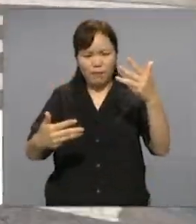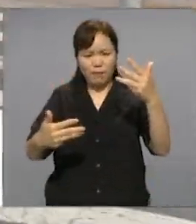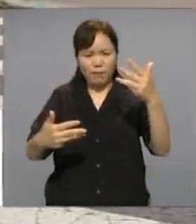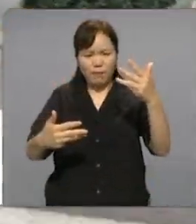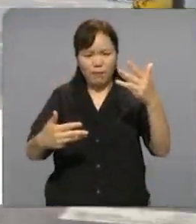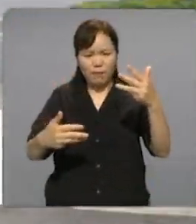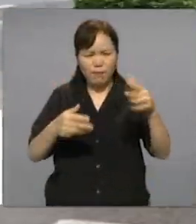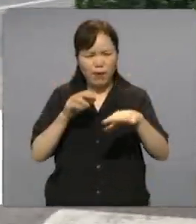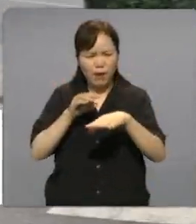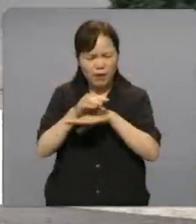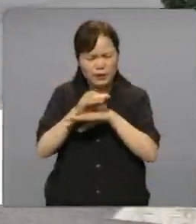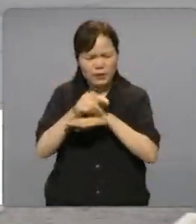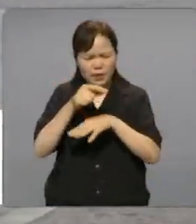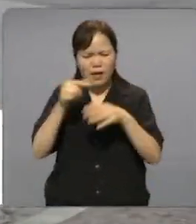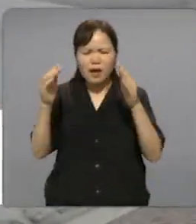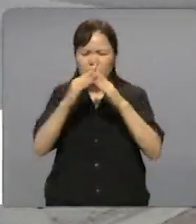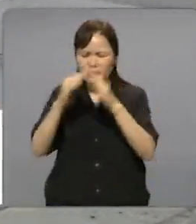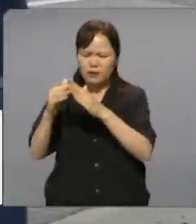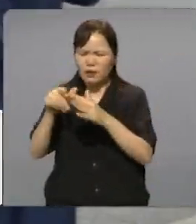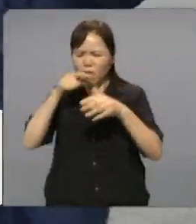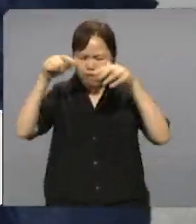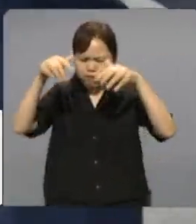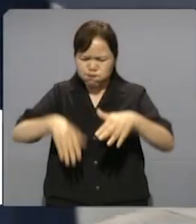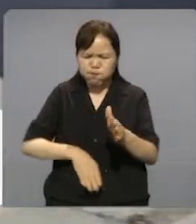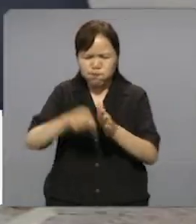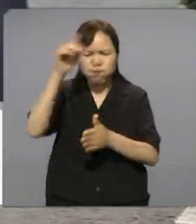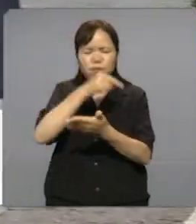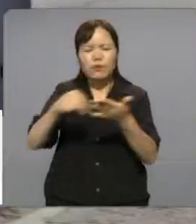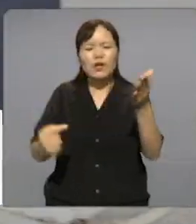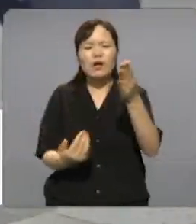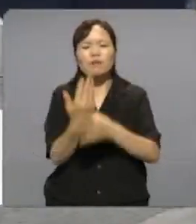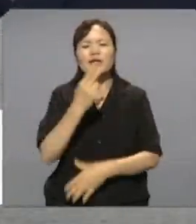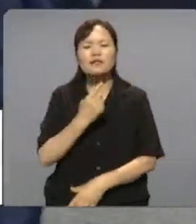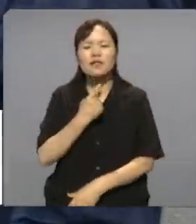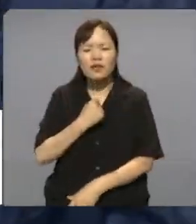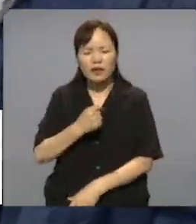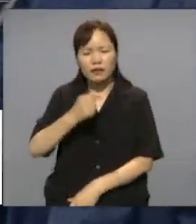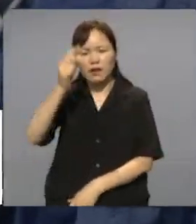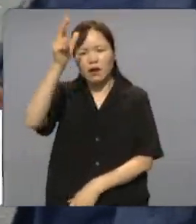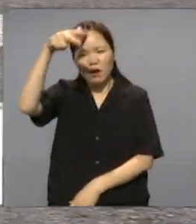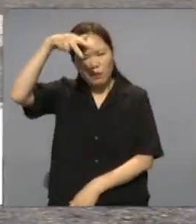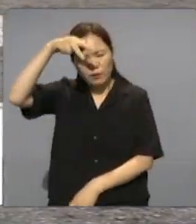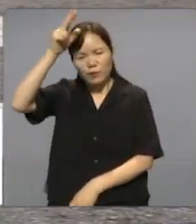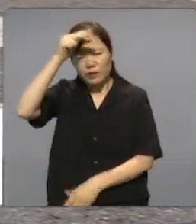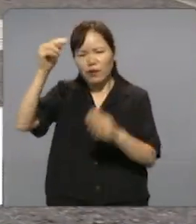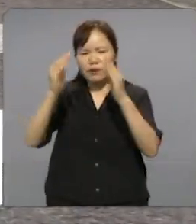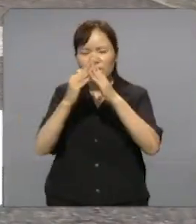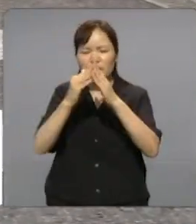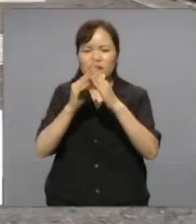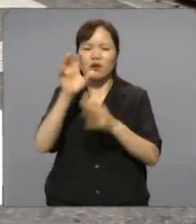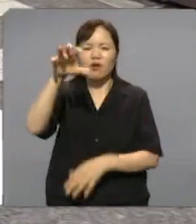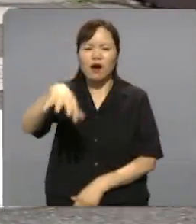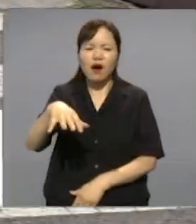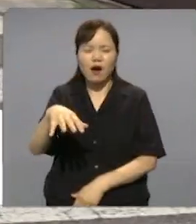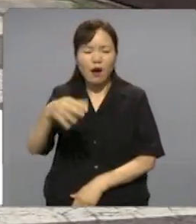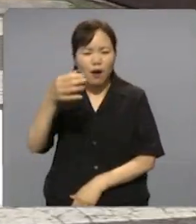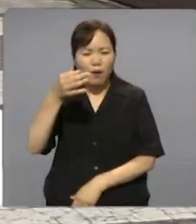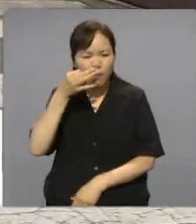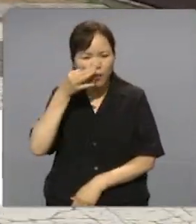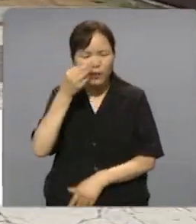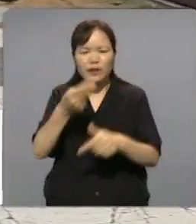주택 등이 큰 침수 피해가 발생된 부평경찰서 앞을 먼저 방문하고